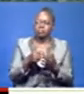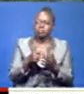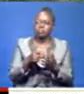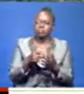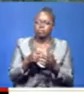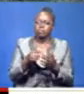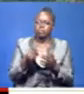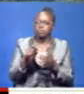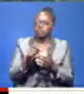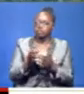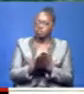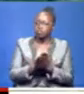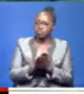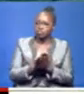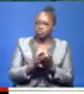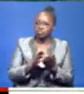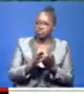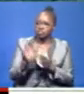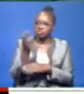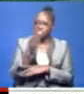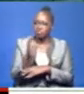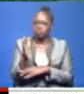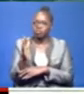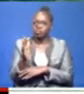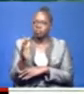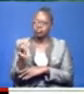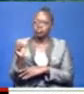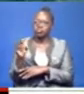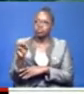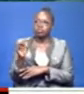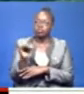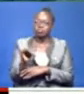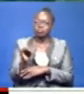na mimea jangwani ya Semophyte. Jumla ya aina